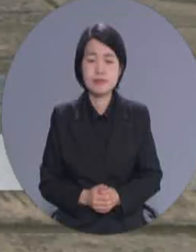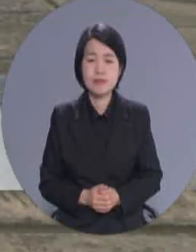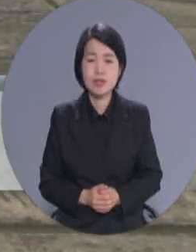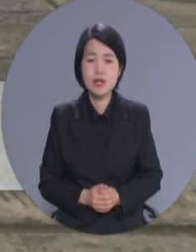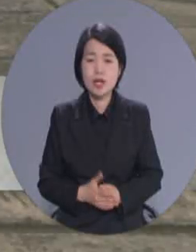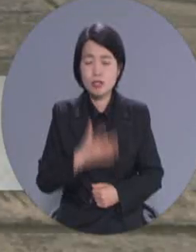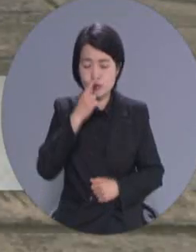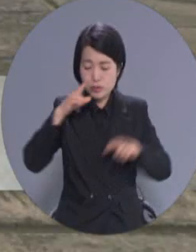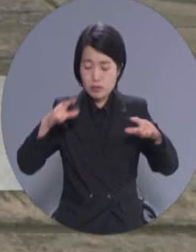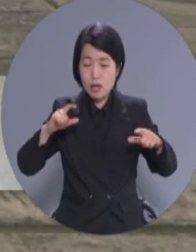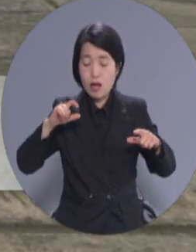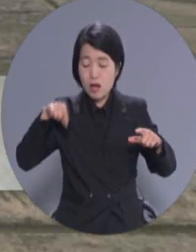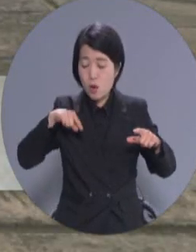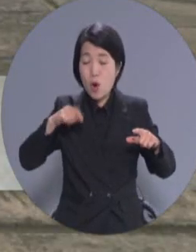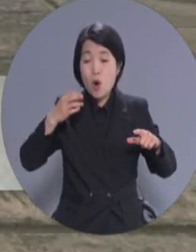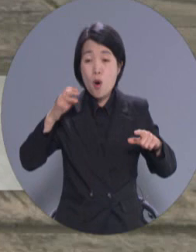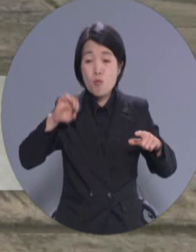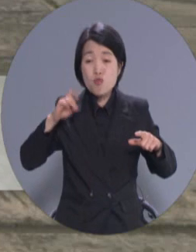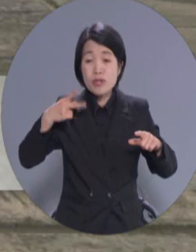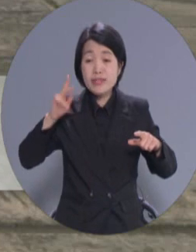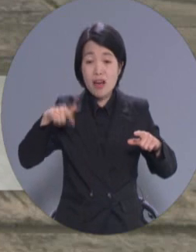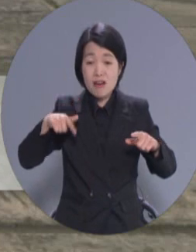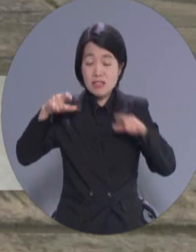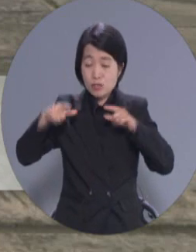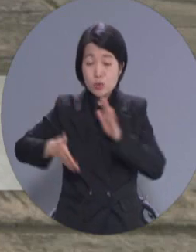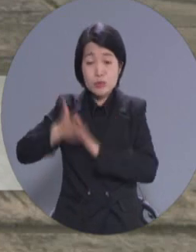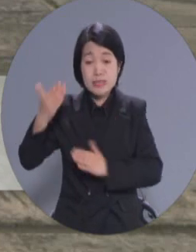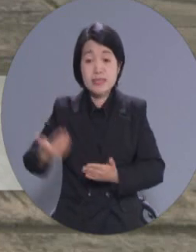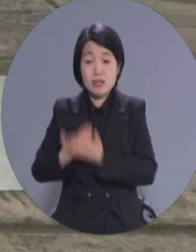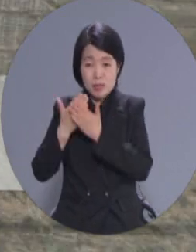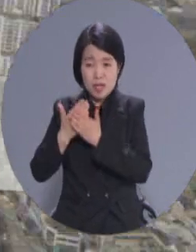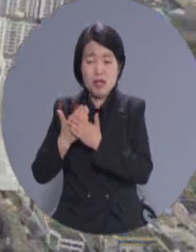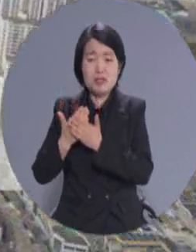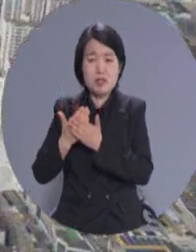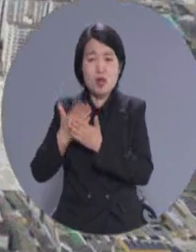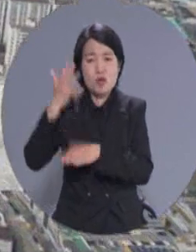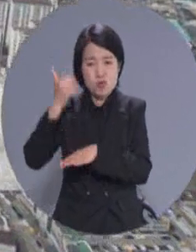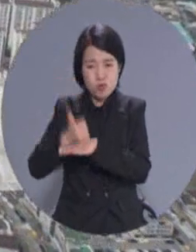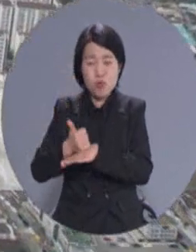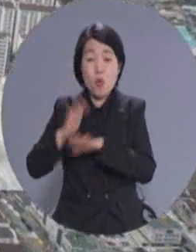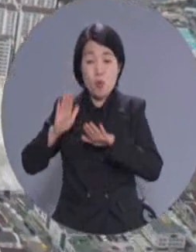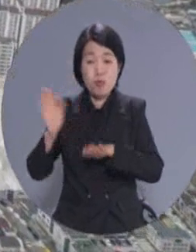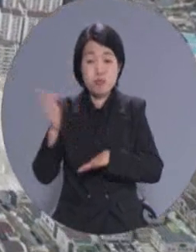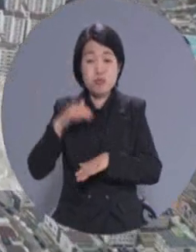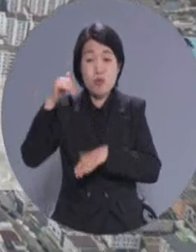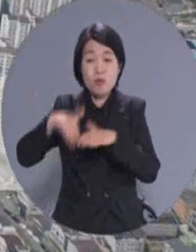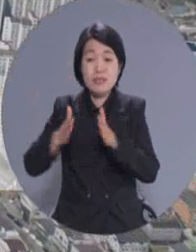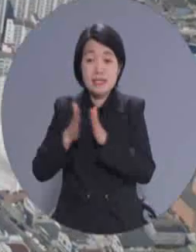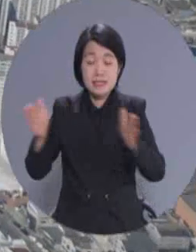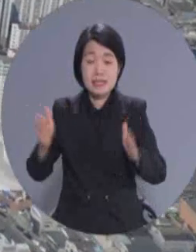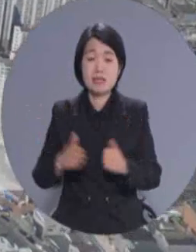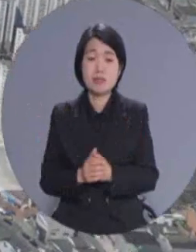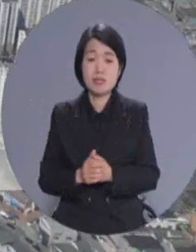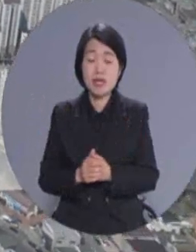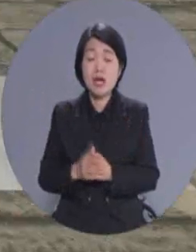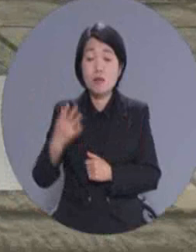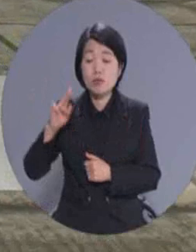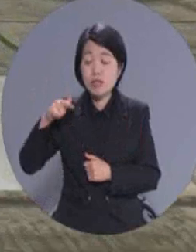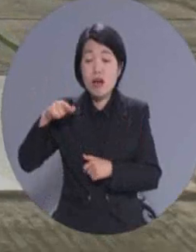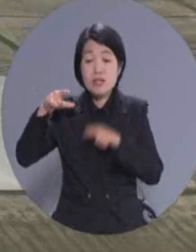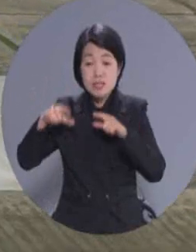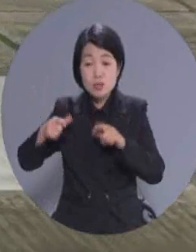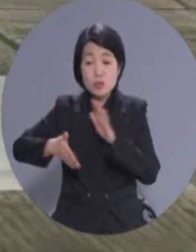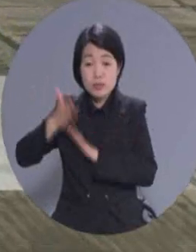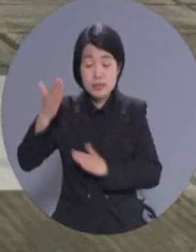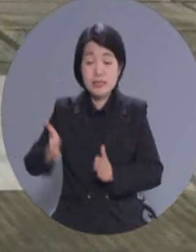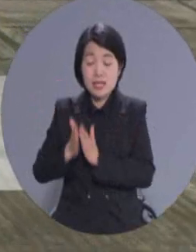순천 풍덕지구 도시개발 사업이 논란 끝에 오늘 본격적인 공사에 들어갔습니다. 순천 풍덕지구